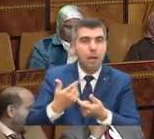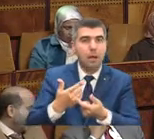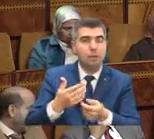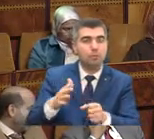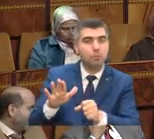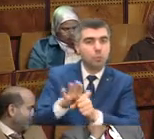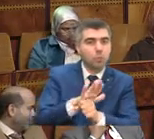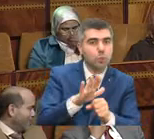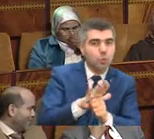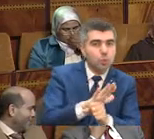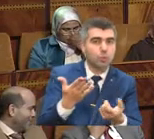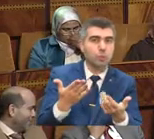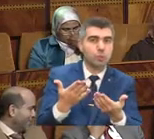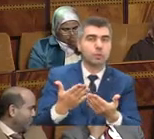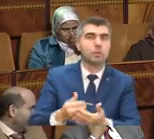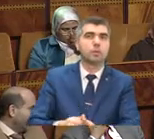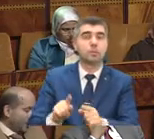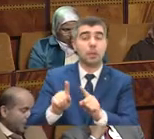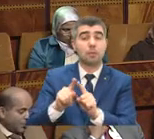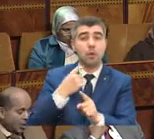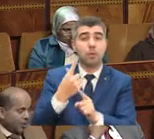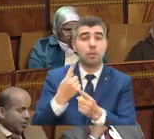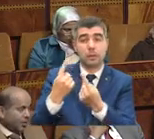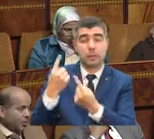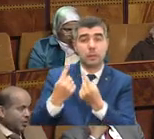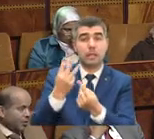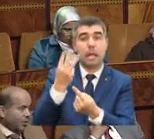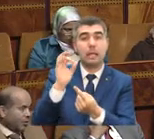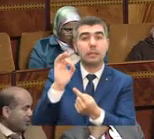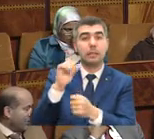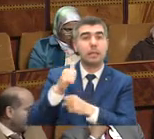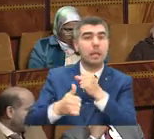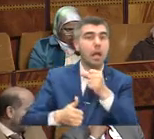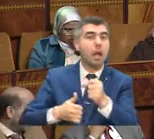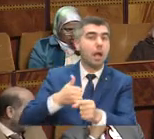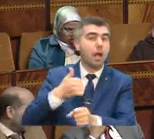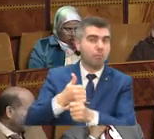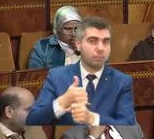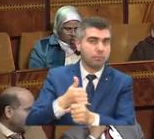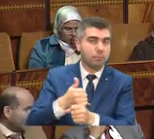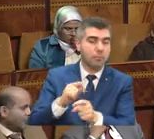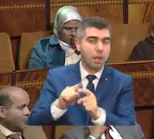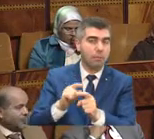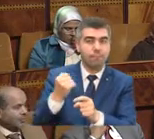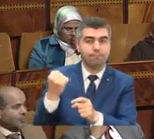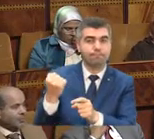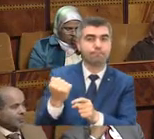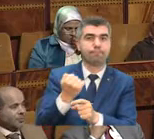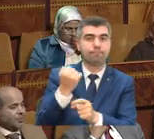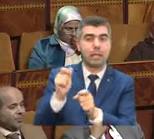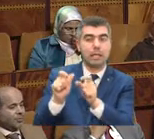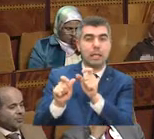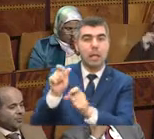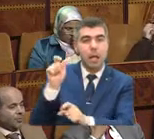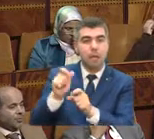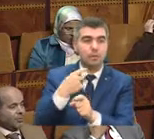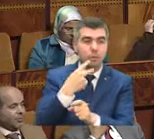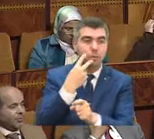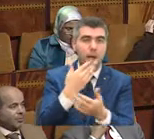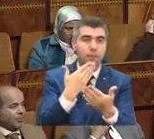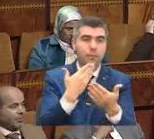السيده كاتبه الدوله كيعاني لمده 30 سنة، كل مرة كتقول لنا غنلقاو الحلول، باقي ما شفنا حتى شي حاجة.